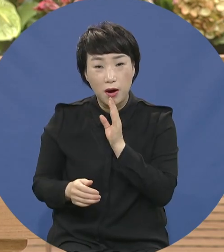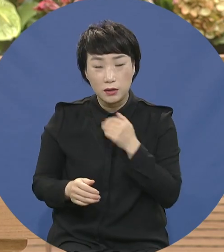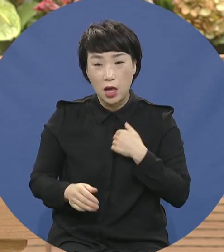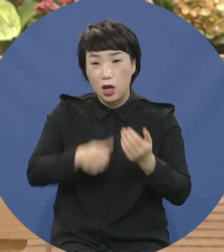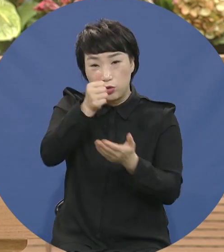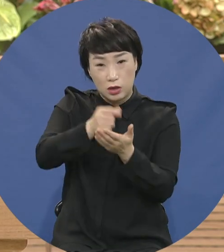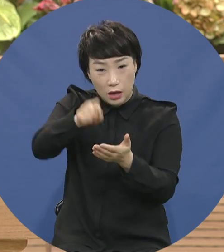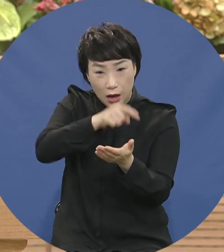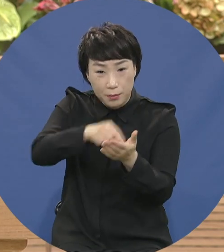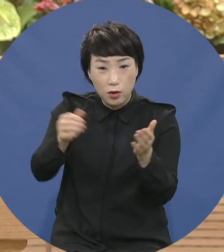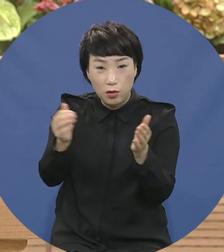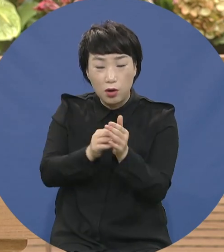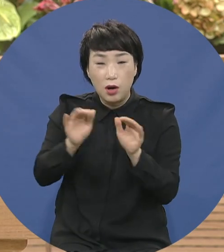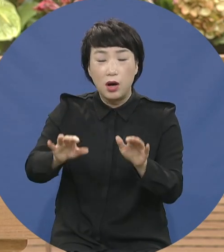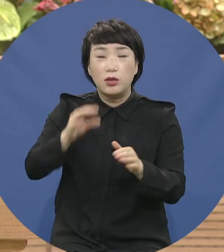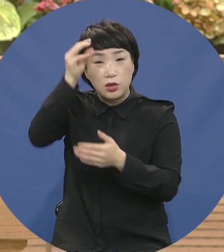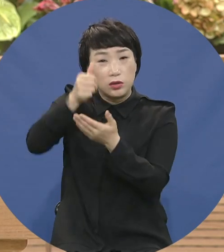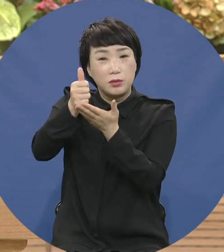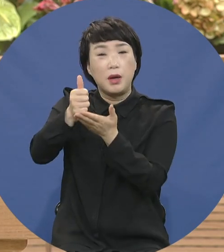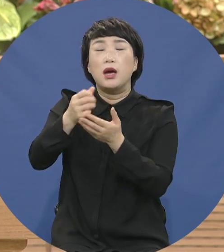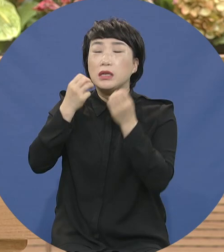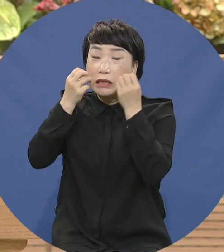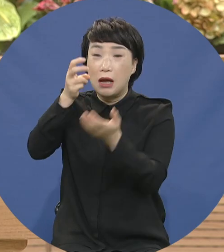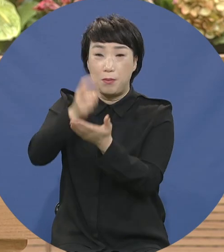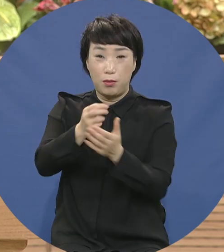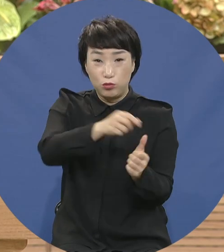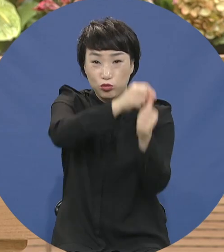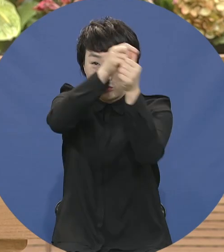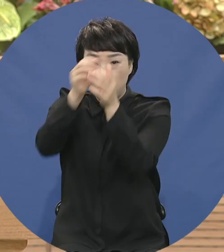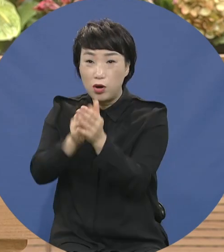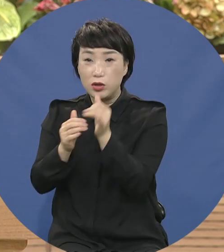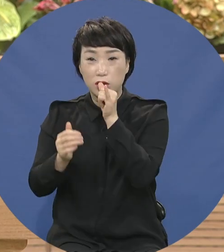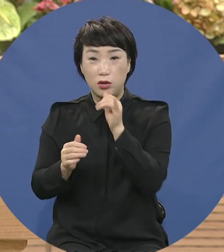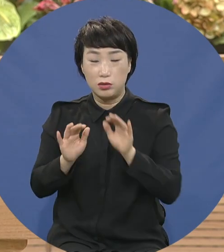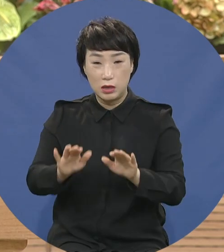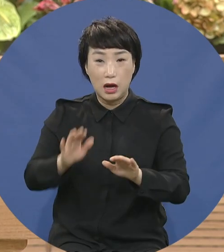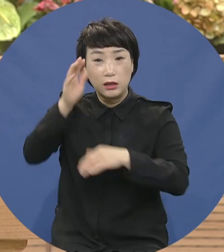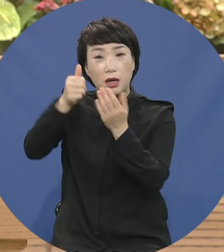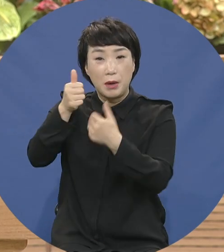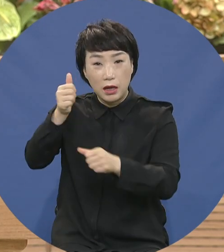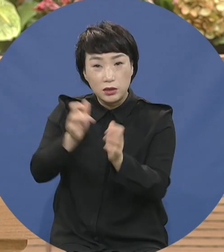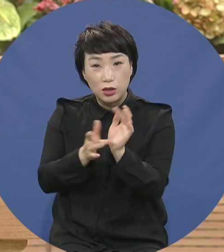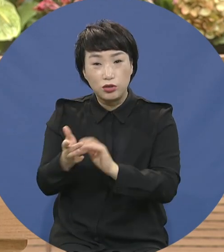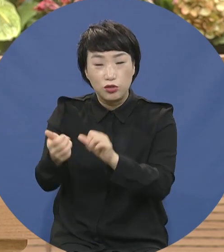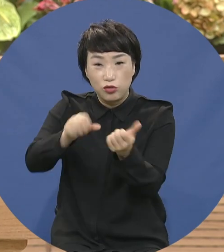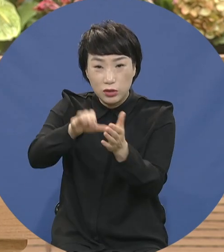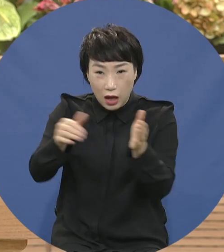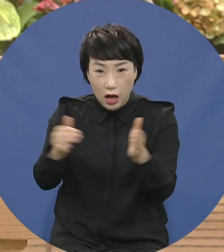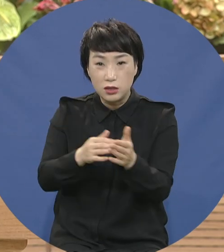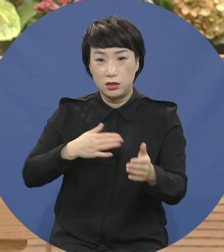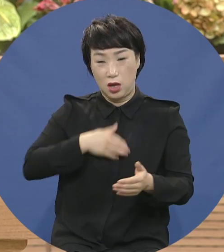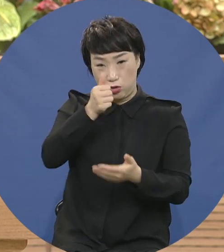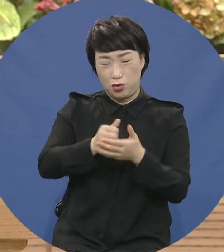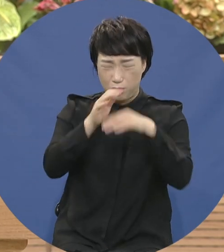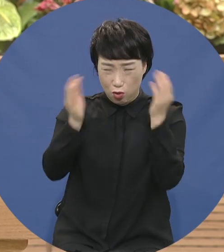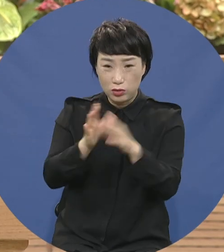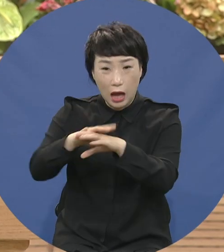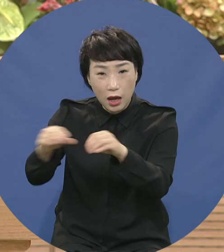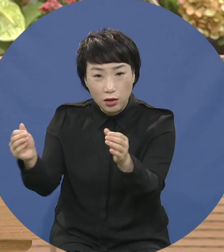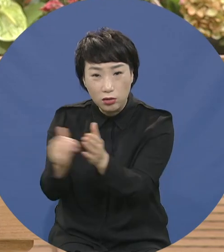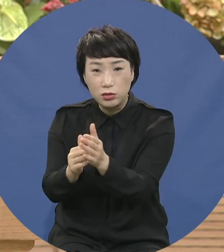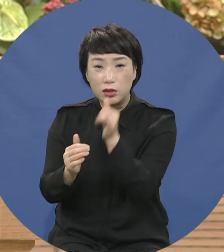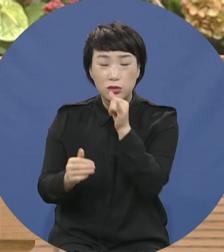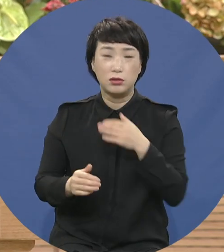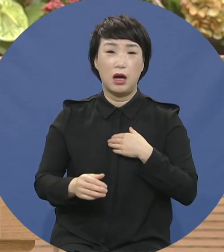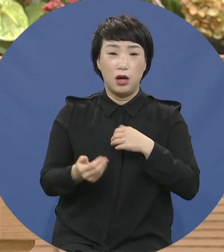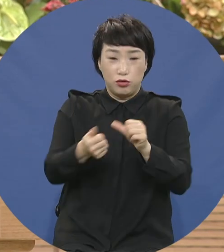갚고 성령의 세법으로 나를 살렸다면 하나님의 아들은 죽기까지 죄를 해결했으니 너도